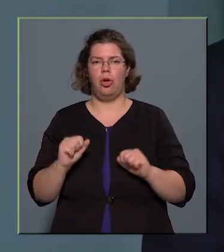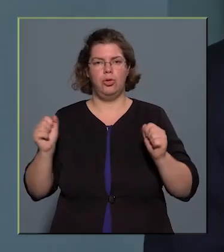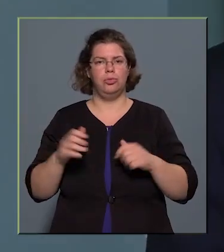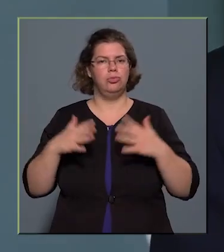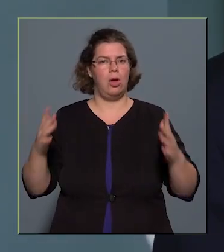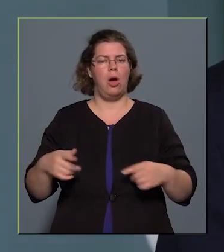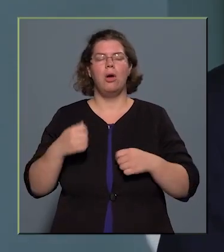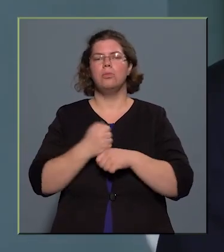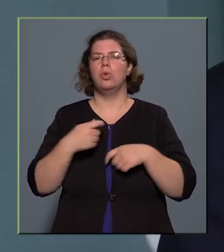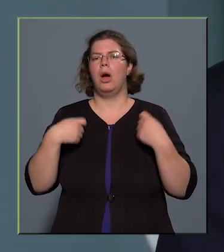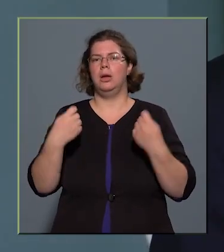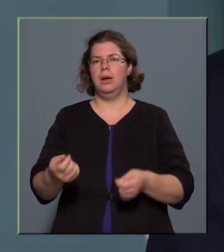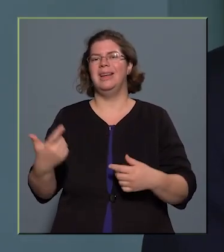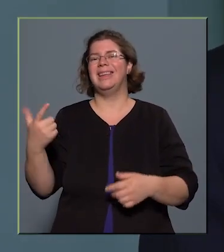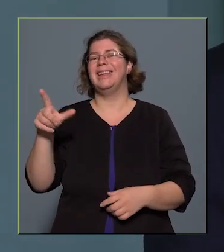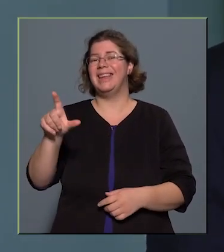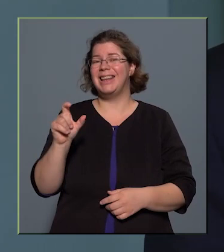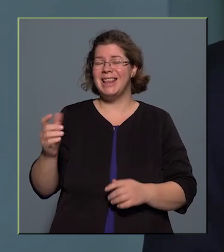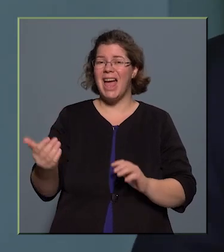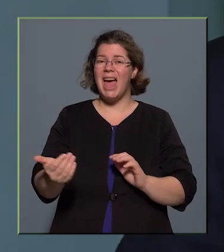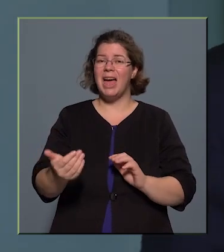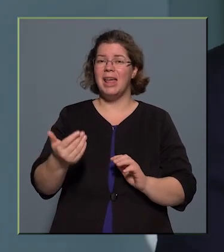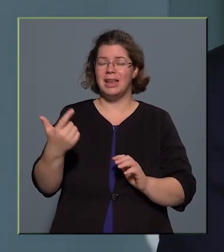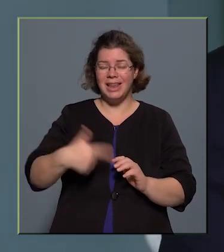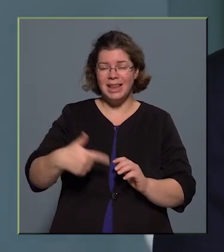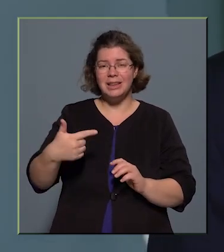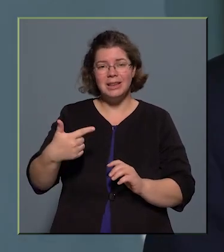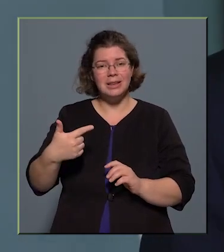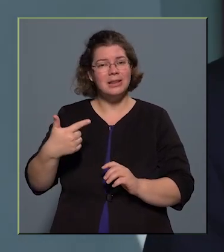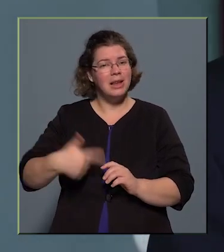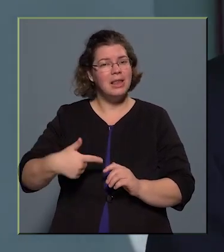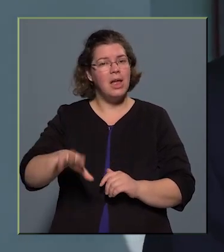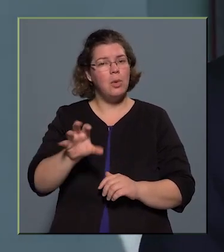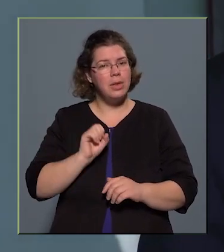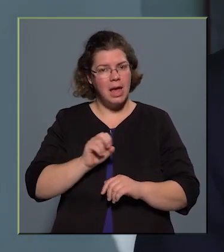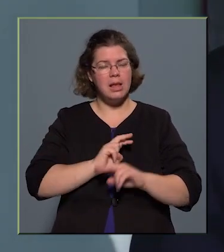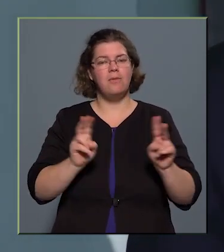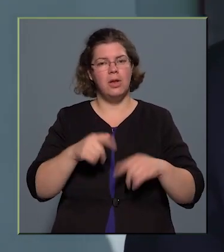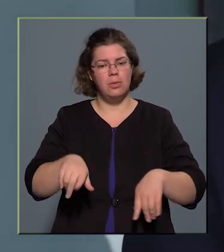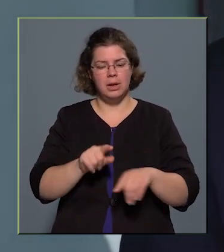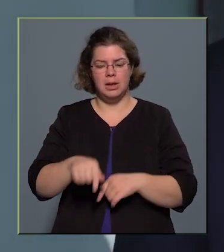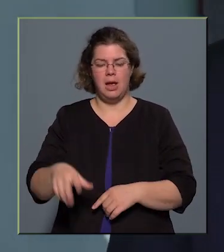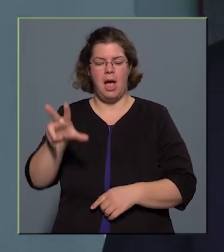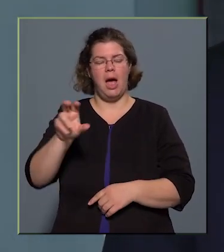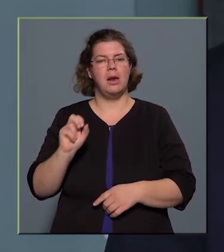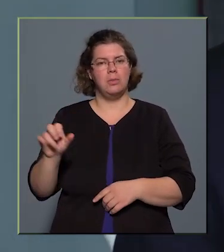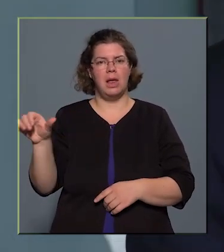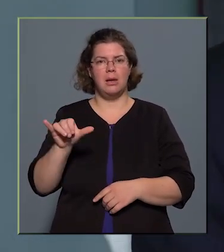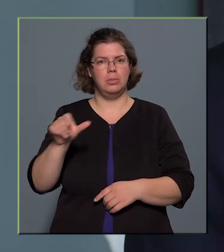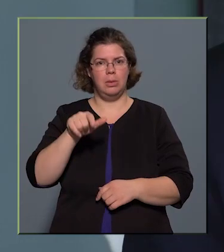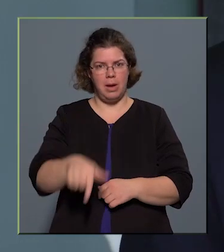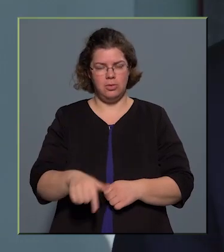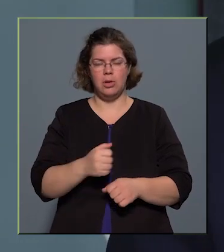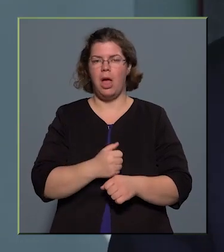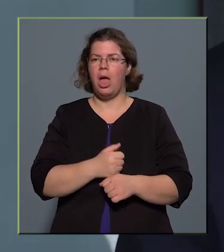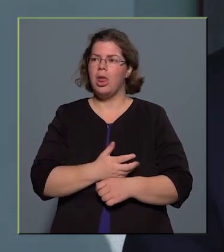munkaadó, 2500-an vagyunk a kőbányai gyárunkban, és 300 kollégánk dolgozik itt Budapesten, többnyire egyébként home office-ból,